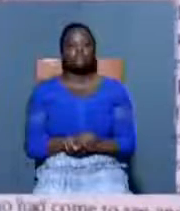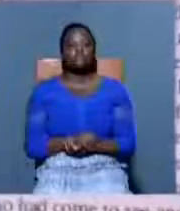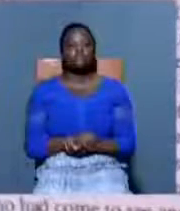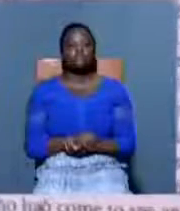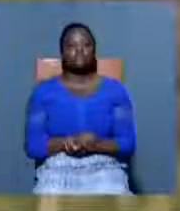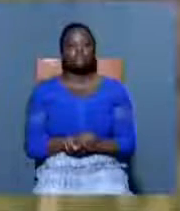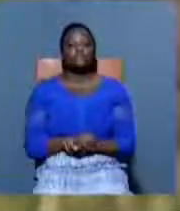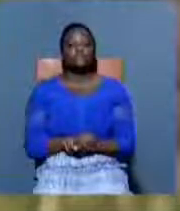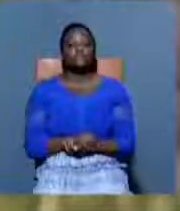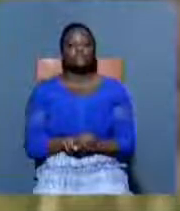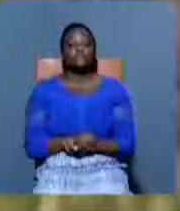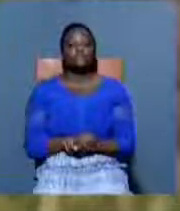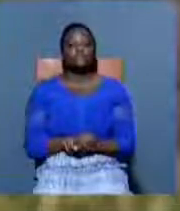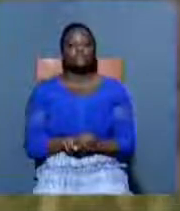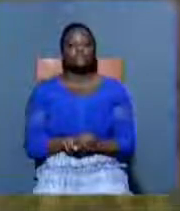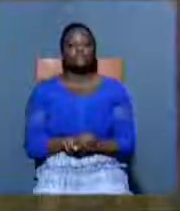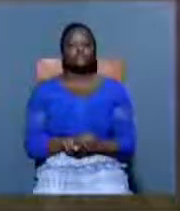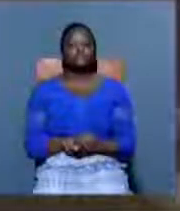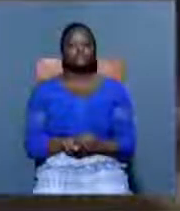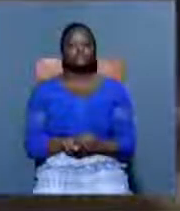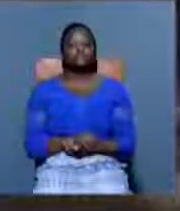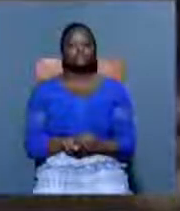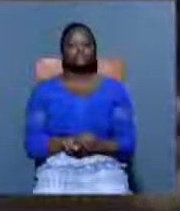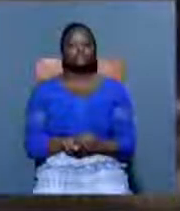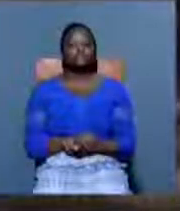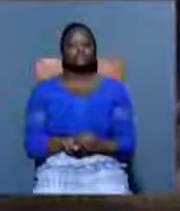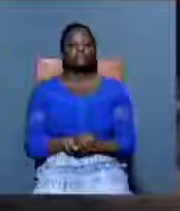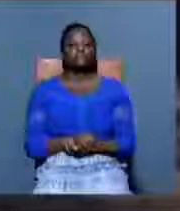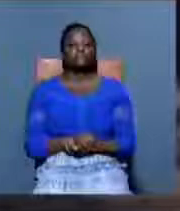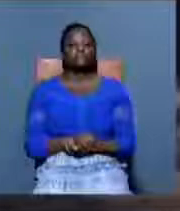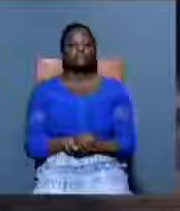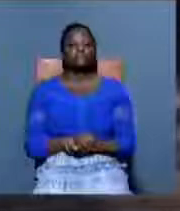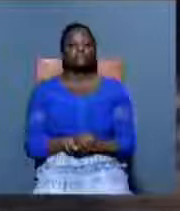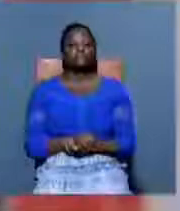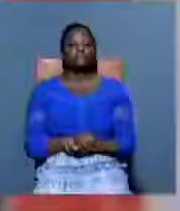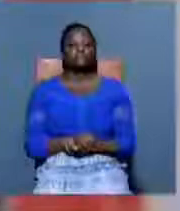kama vivutio vya utalii. Haya ndio maisha yetu.